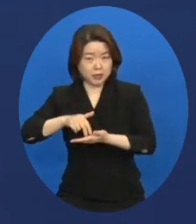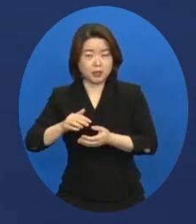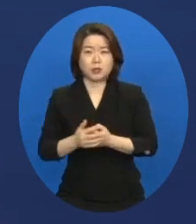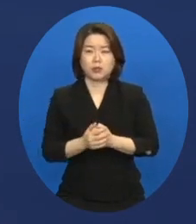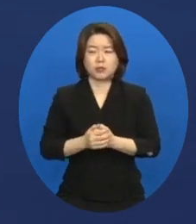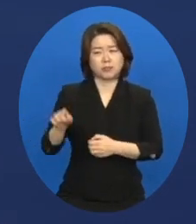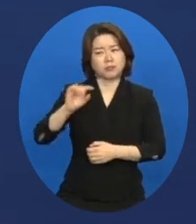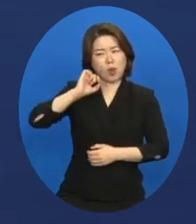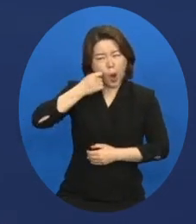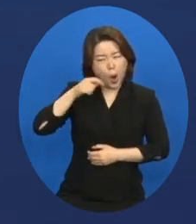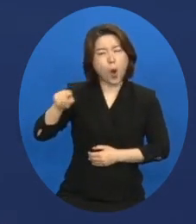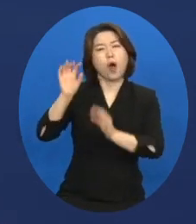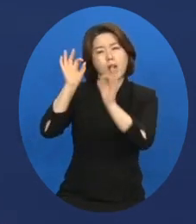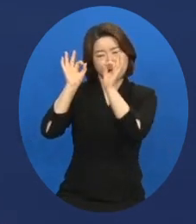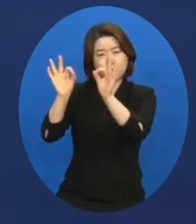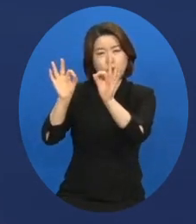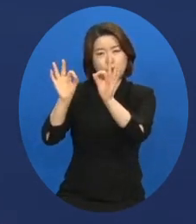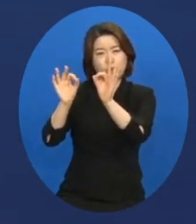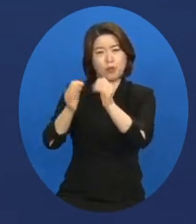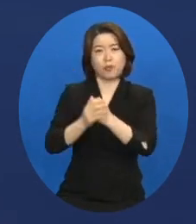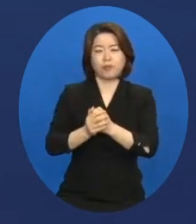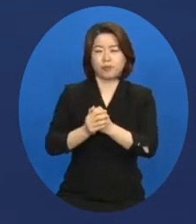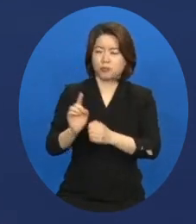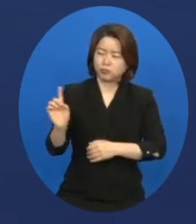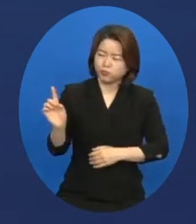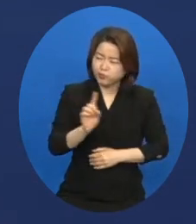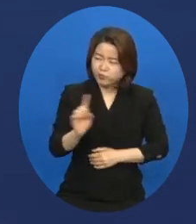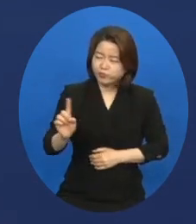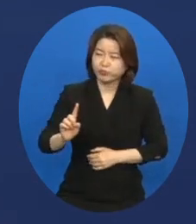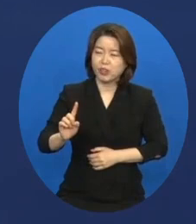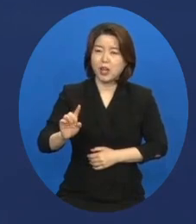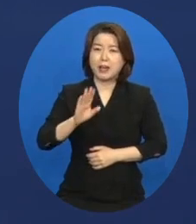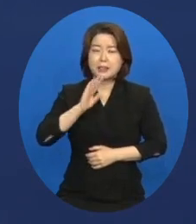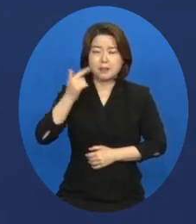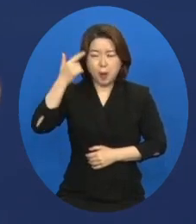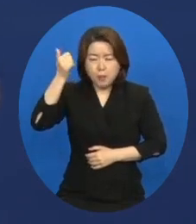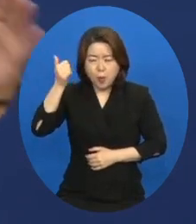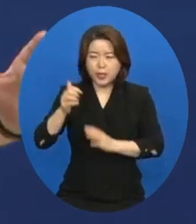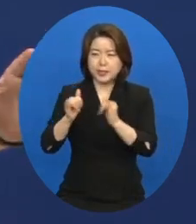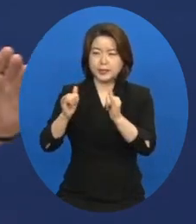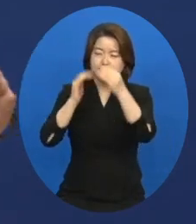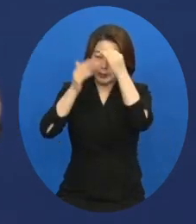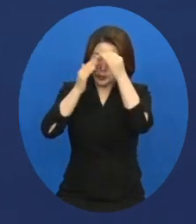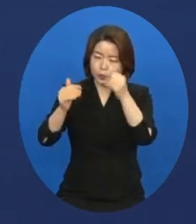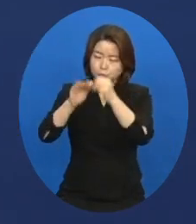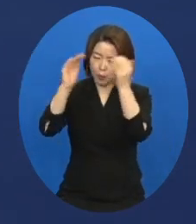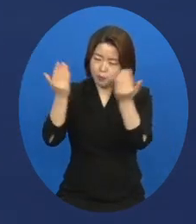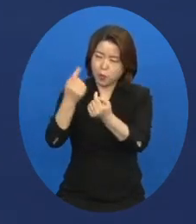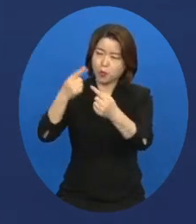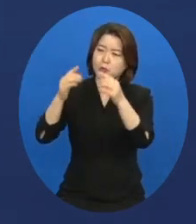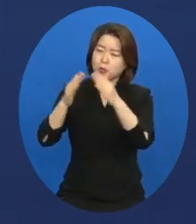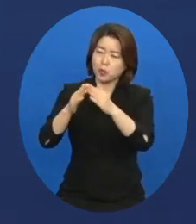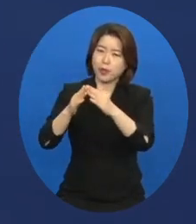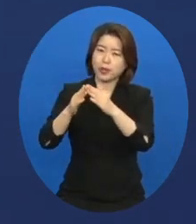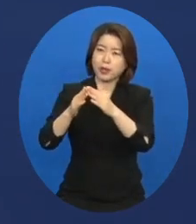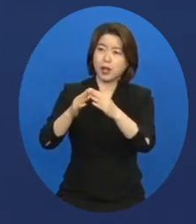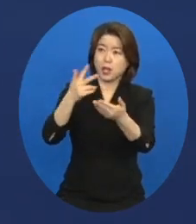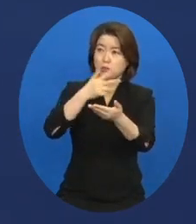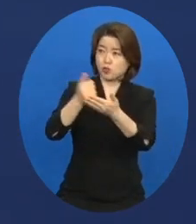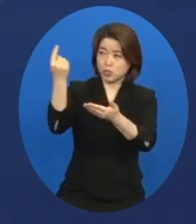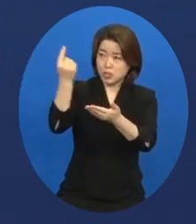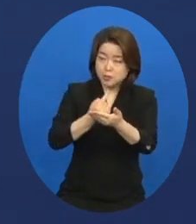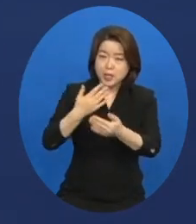이게 불가능해 보입니다. 도무지 정말 모든 목회자와 성도들, 모든 교회가 주 예수님이 임재를